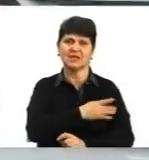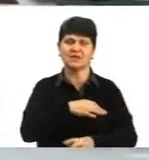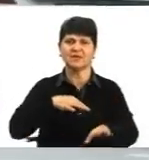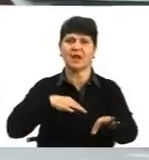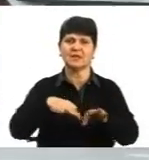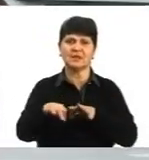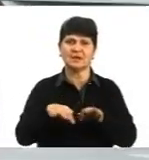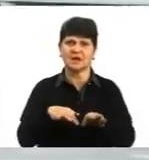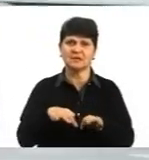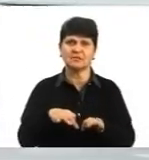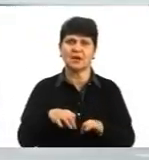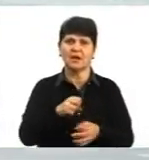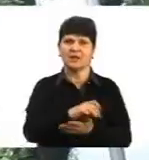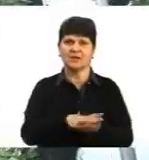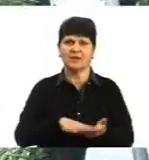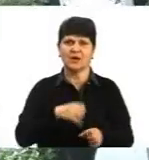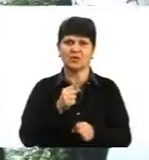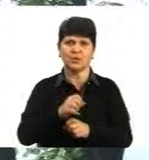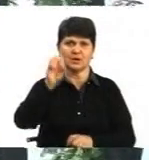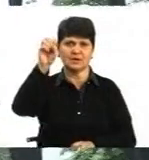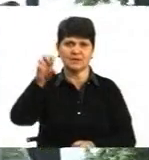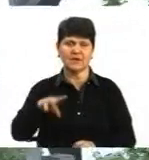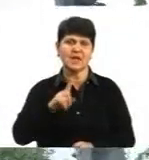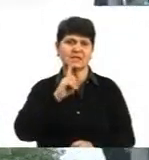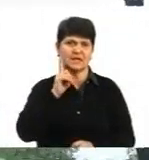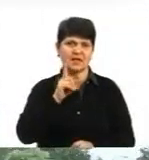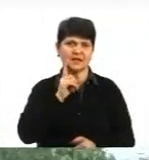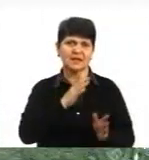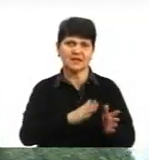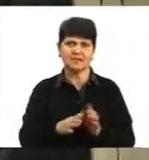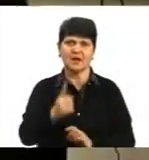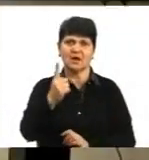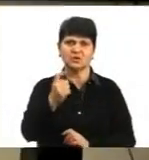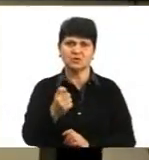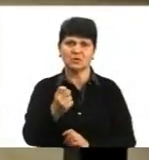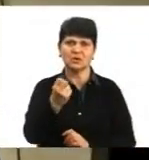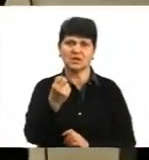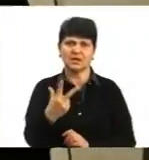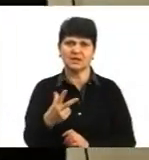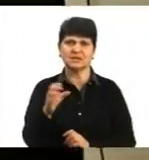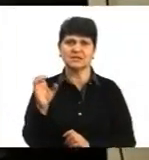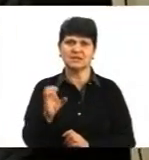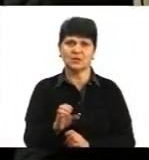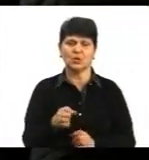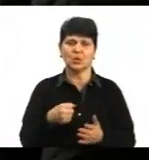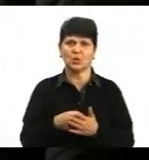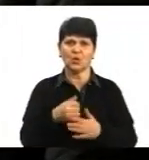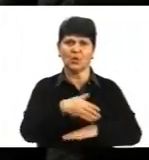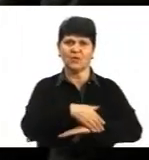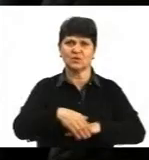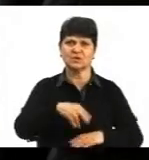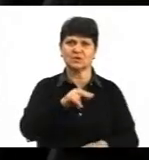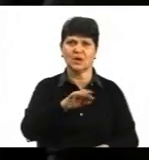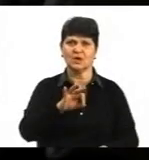транспорту. Найтриваліша робота світлофорів у зеленому режимі – 113 секунд. До вулиці Чорновола